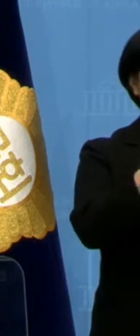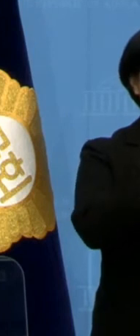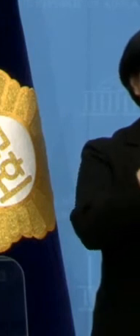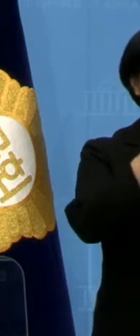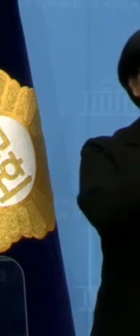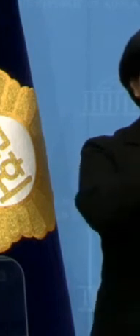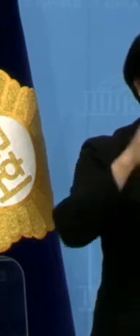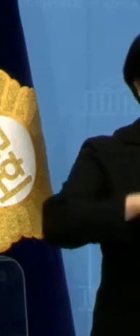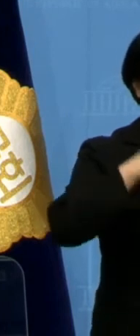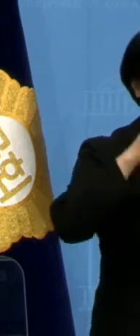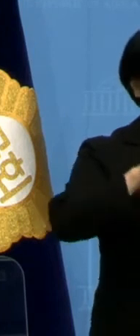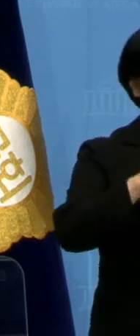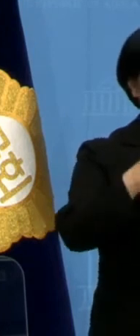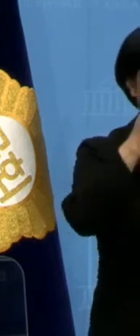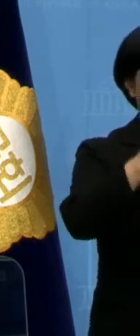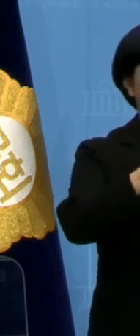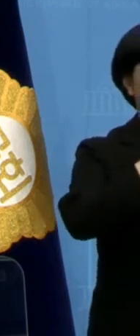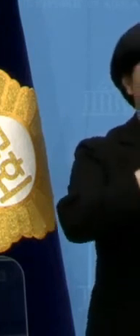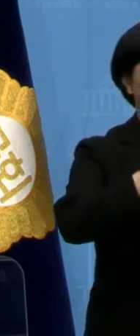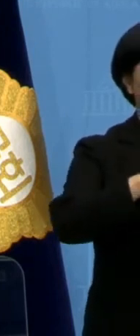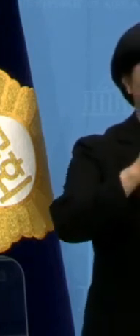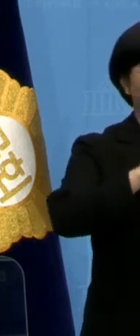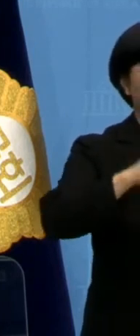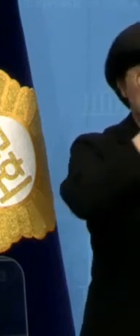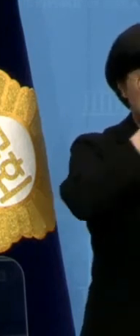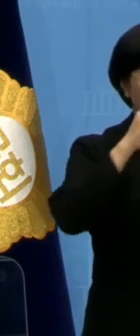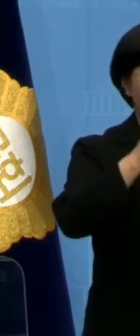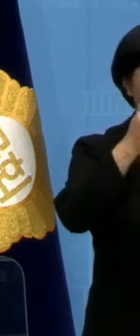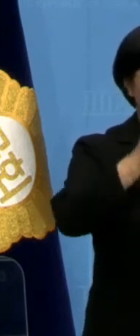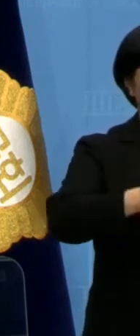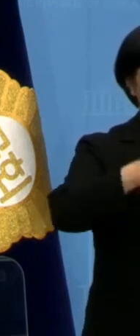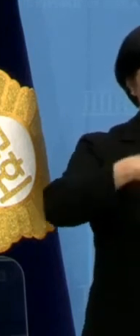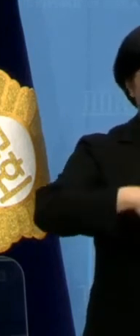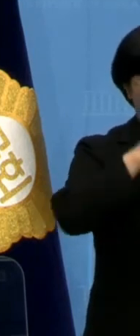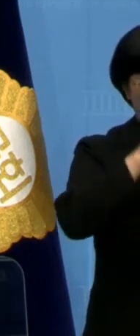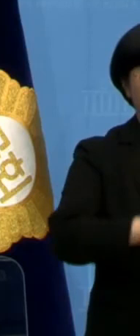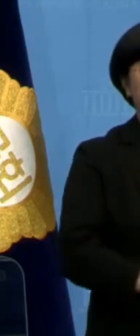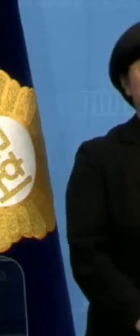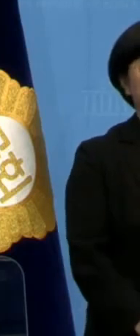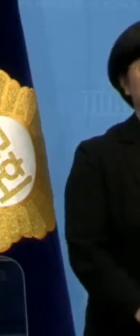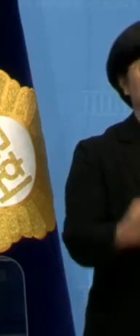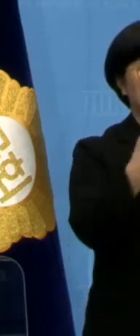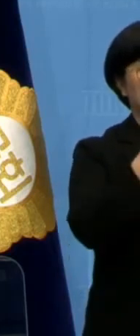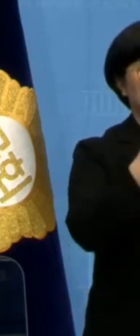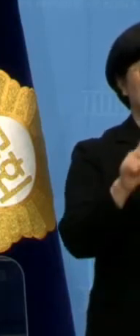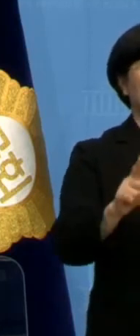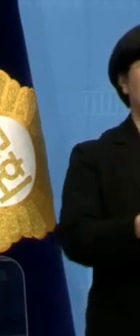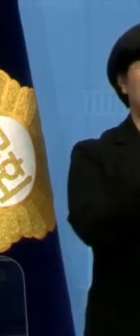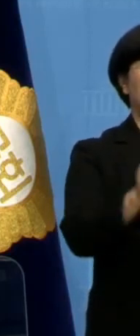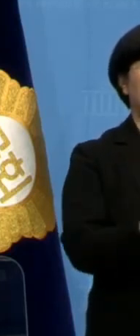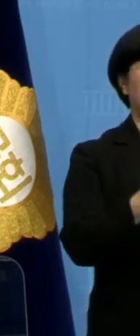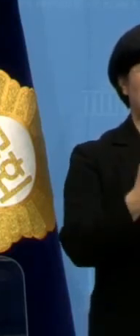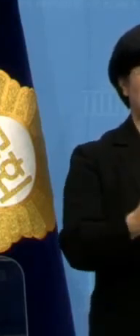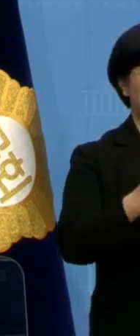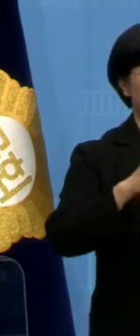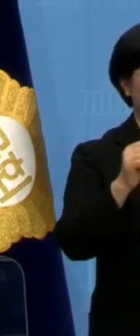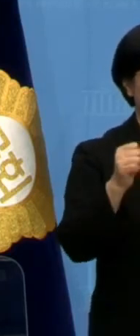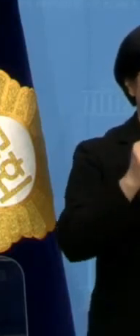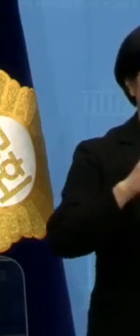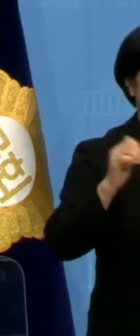세우고 재판을 통해 공정한 법의 심판을 받도록 해야 할 것이다. 2021년 2월 1일